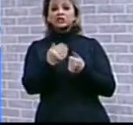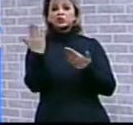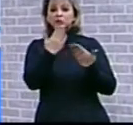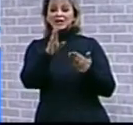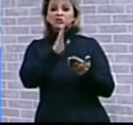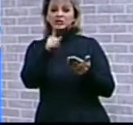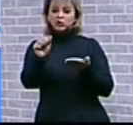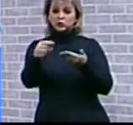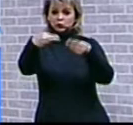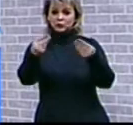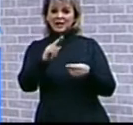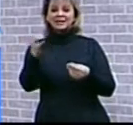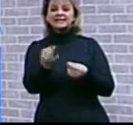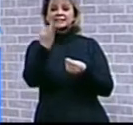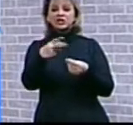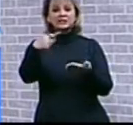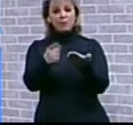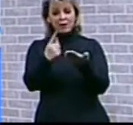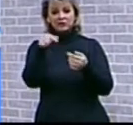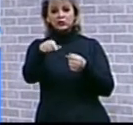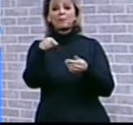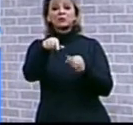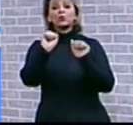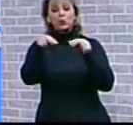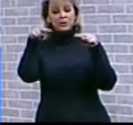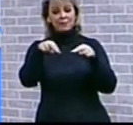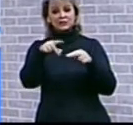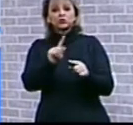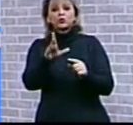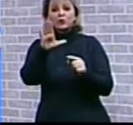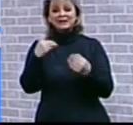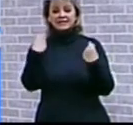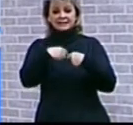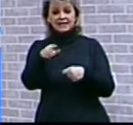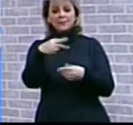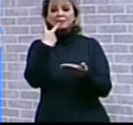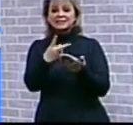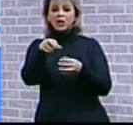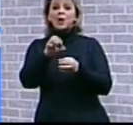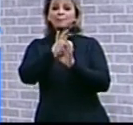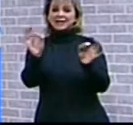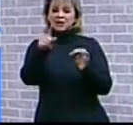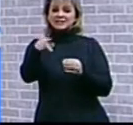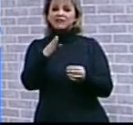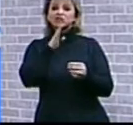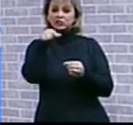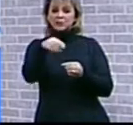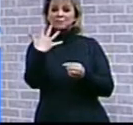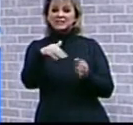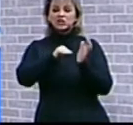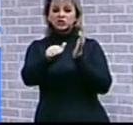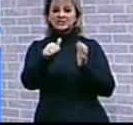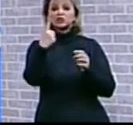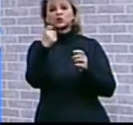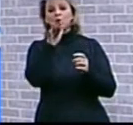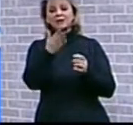Читаем женский журнал как исторический справочник. По нему можно проследить, что носили представительницы прекрасного пола 50, 60,